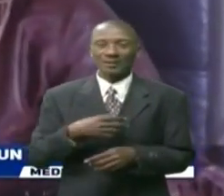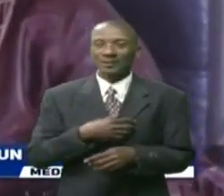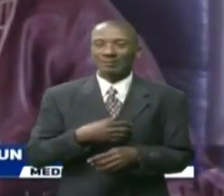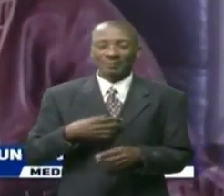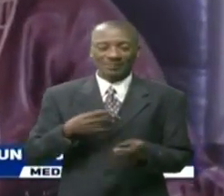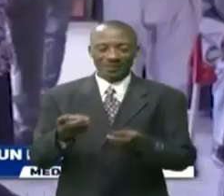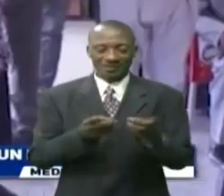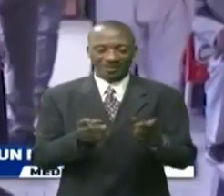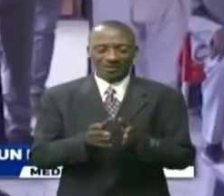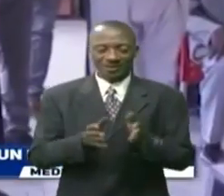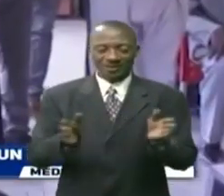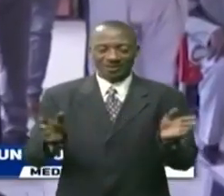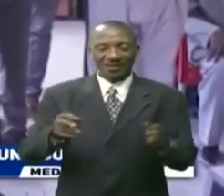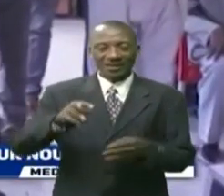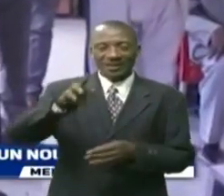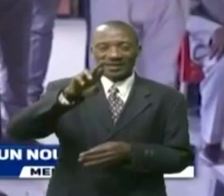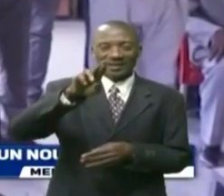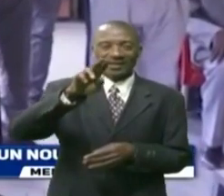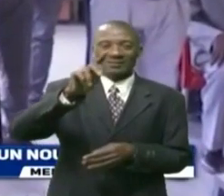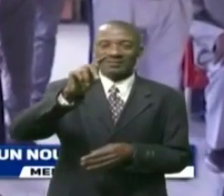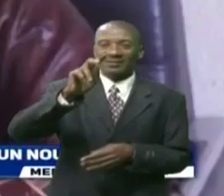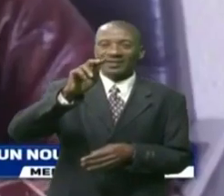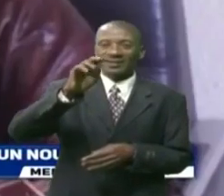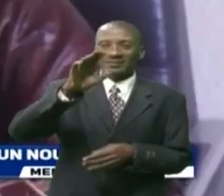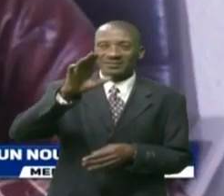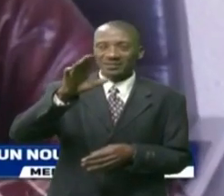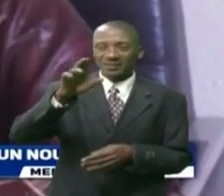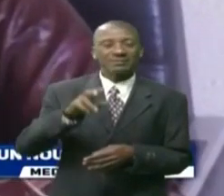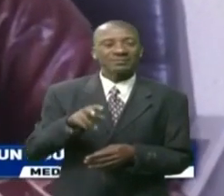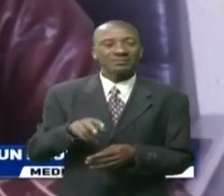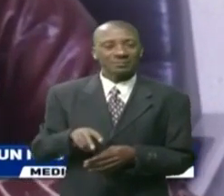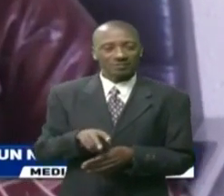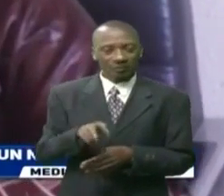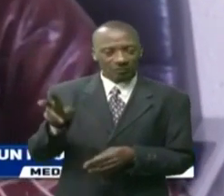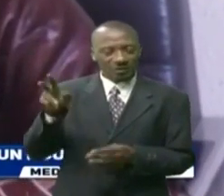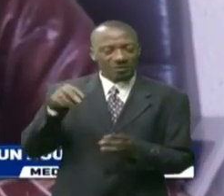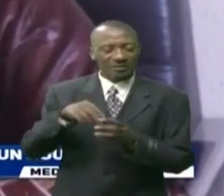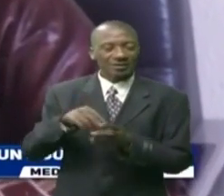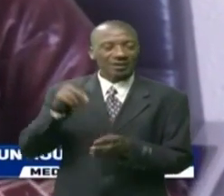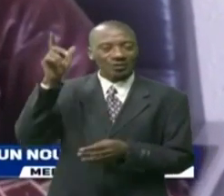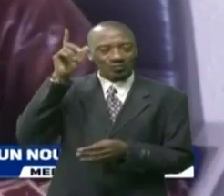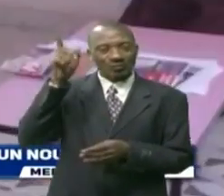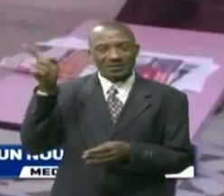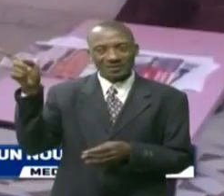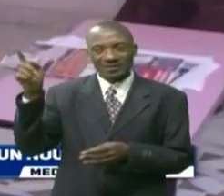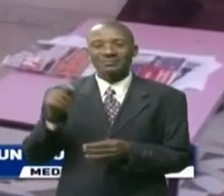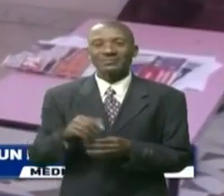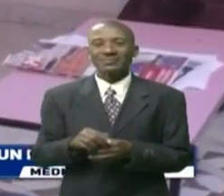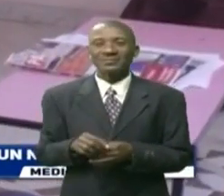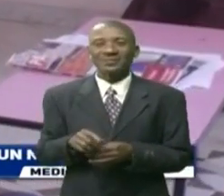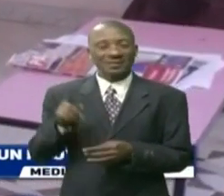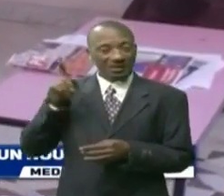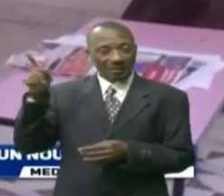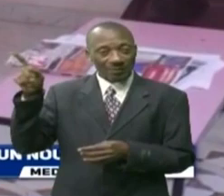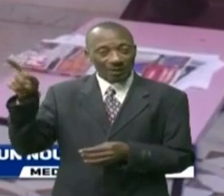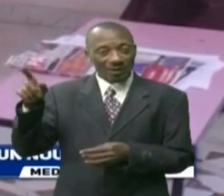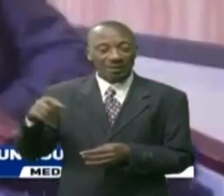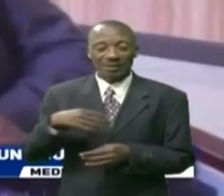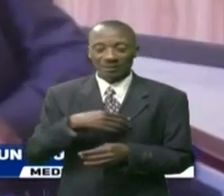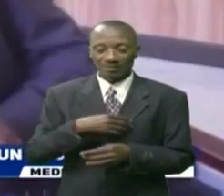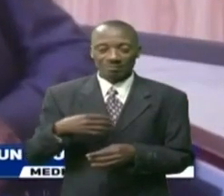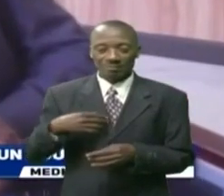travail avec le personnel de la station du Haut-Katanga. Sylvie Elenge Nyembo a circonscrit sa